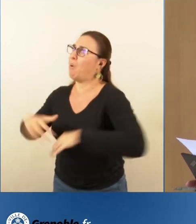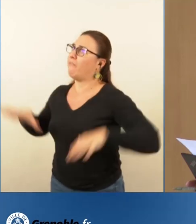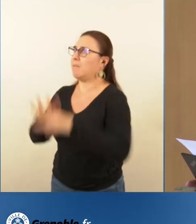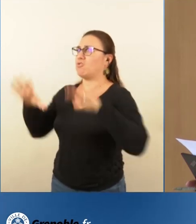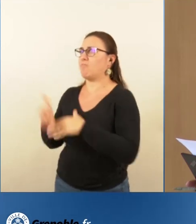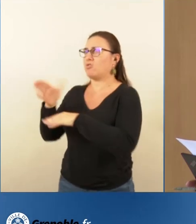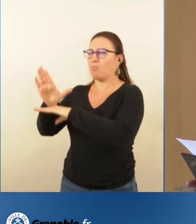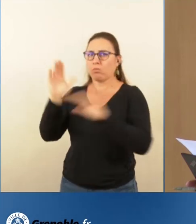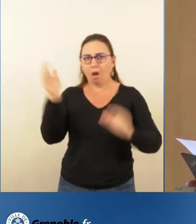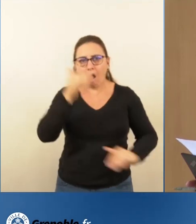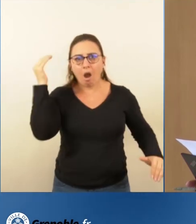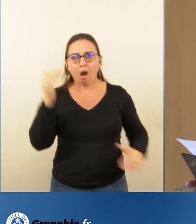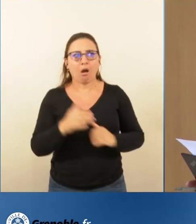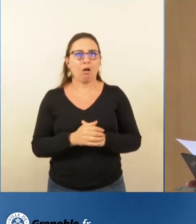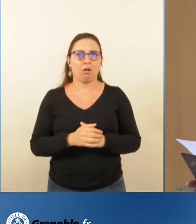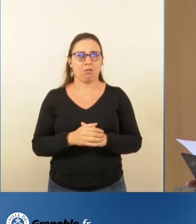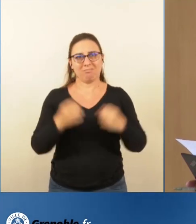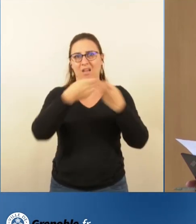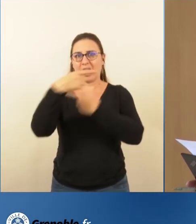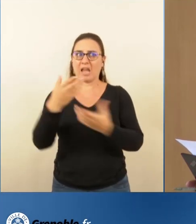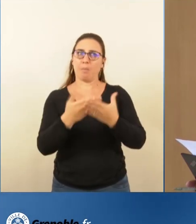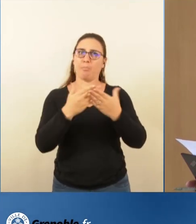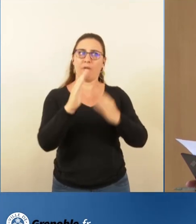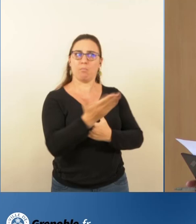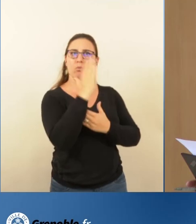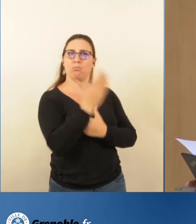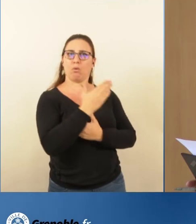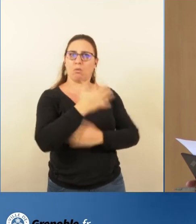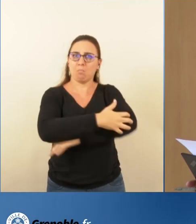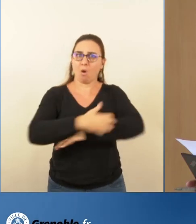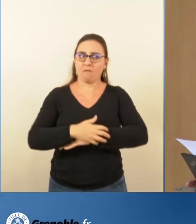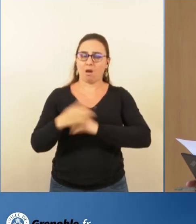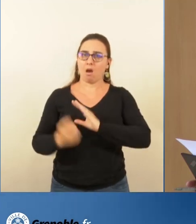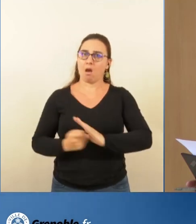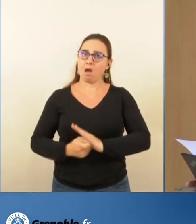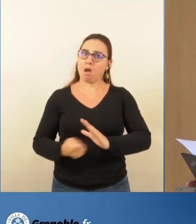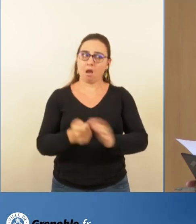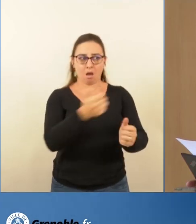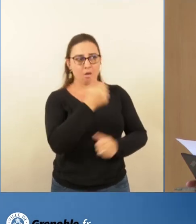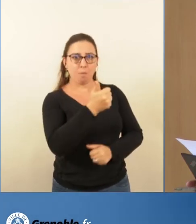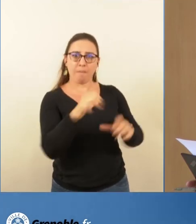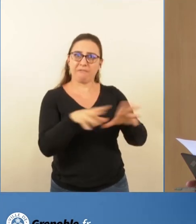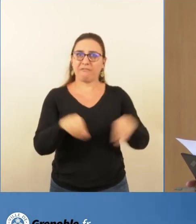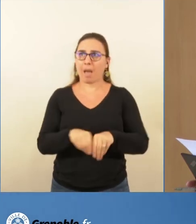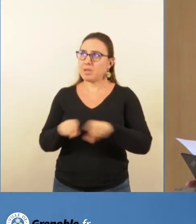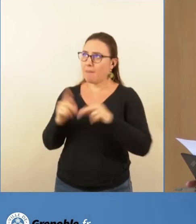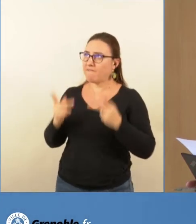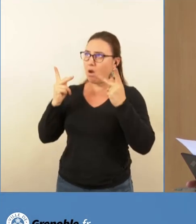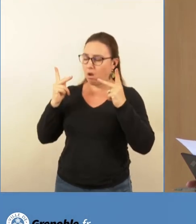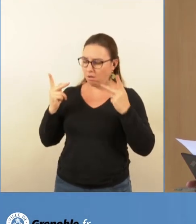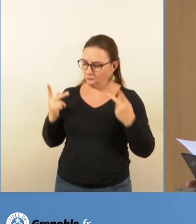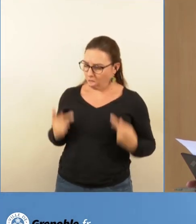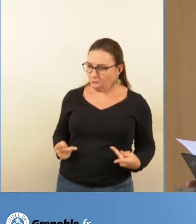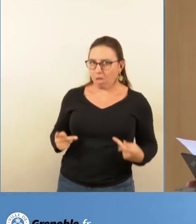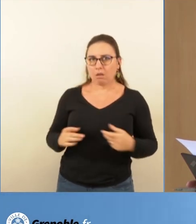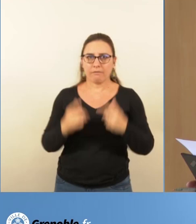toujours prouver qu'on est pauvre trop souvent répété cela peut atteindre la dignité d'une famille certains